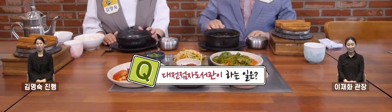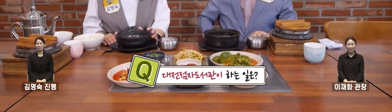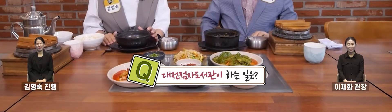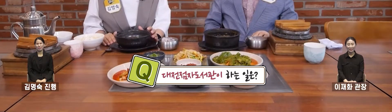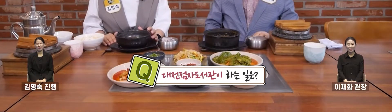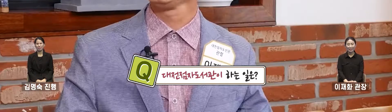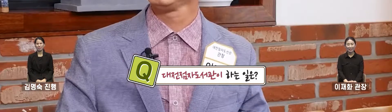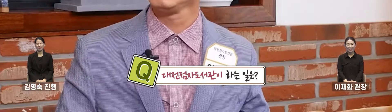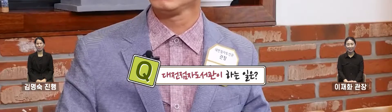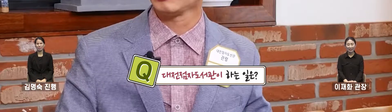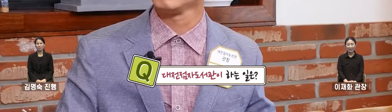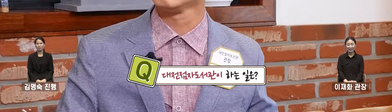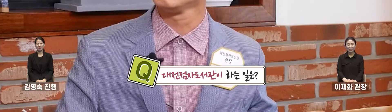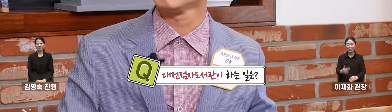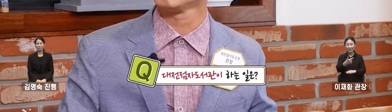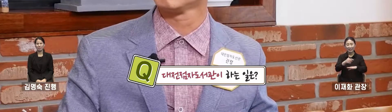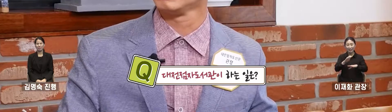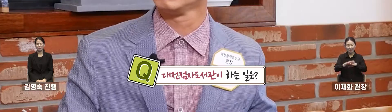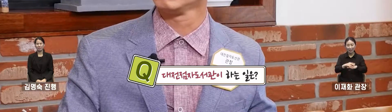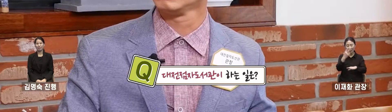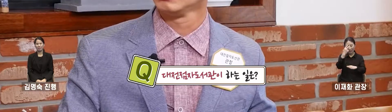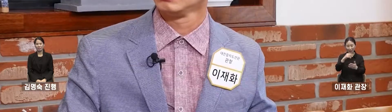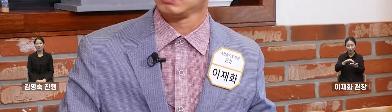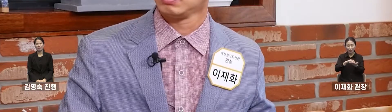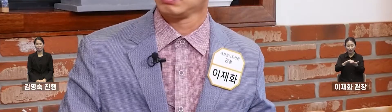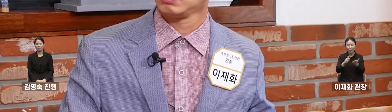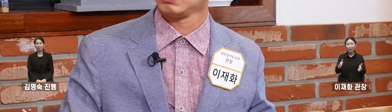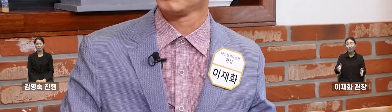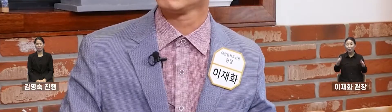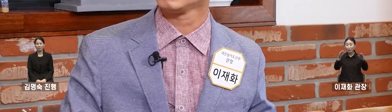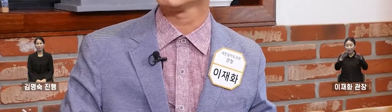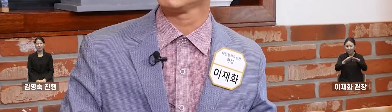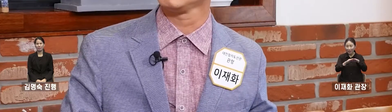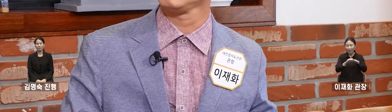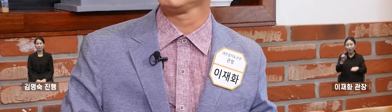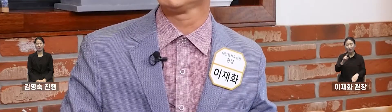같아요. 네, 예, 우리 대전 점자도서관은